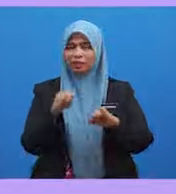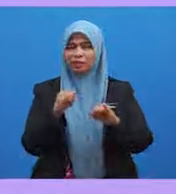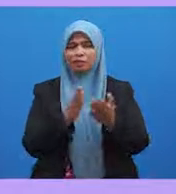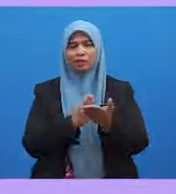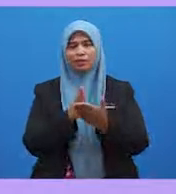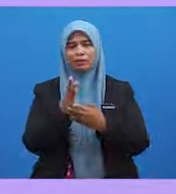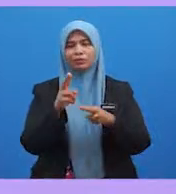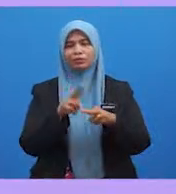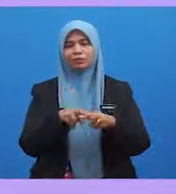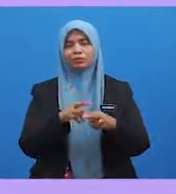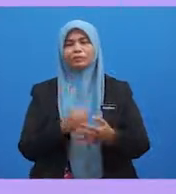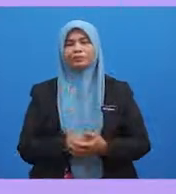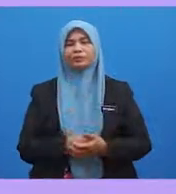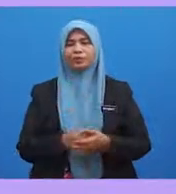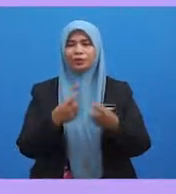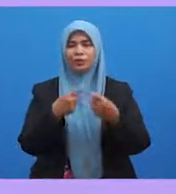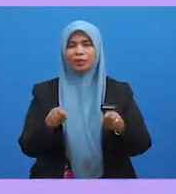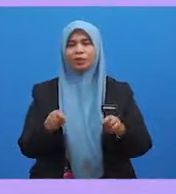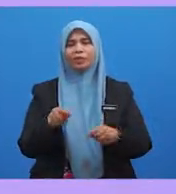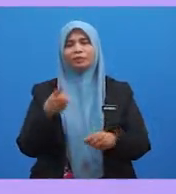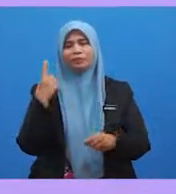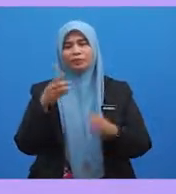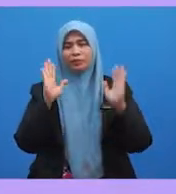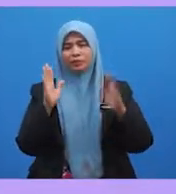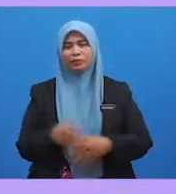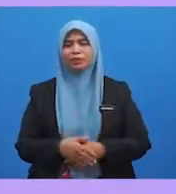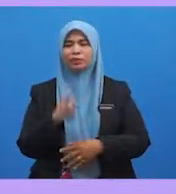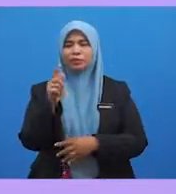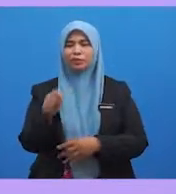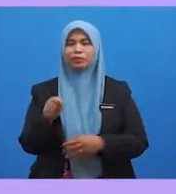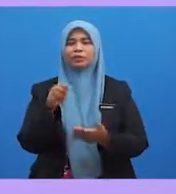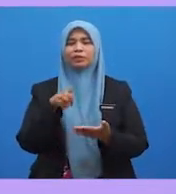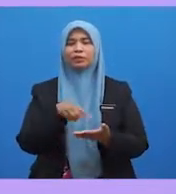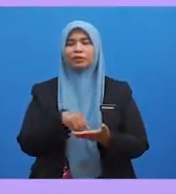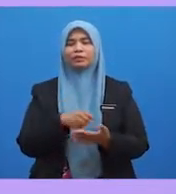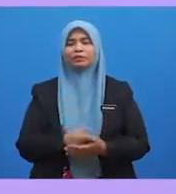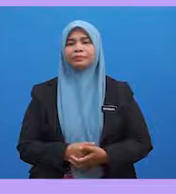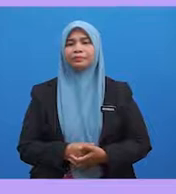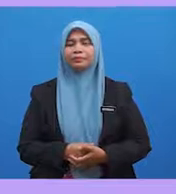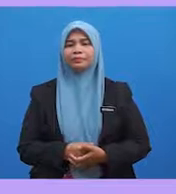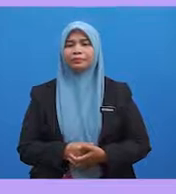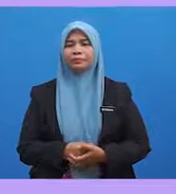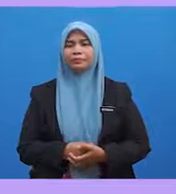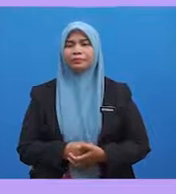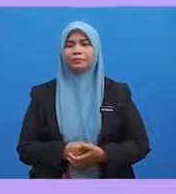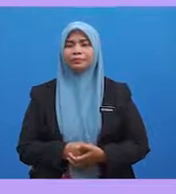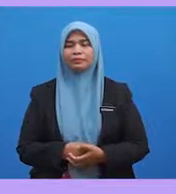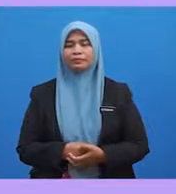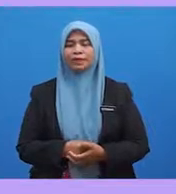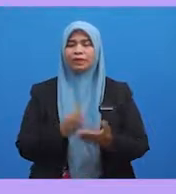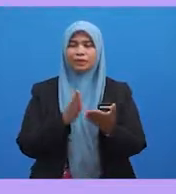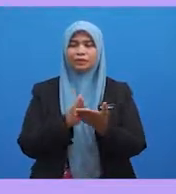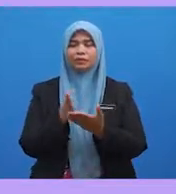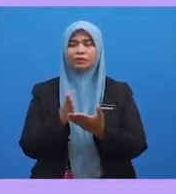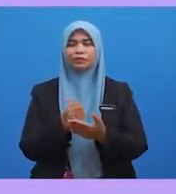duduk. Jangan terus duduk. Tunaikan dulu solat sunat tahiyatul masjid.